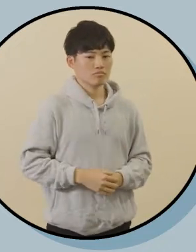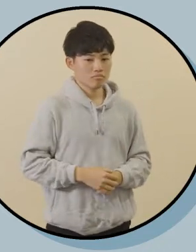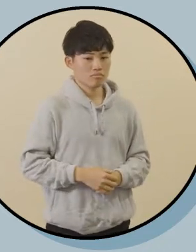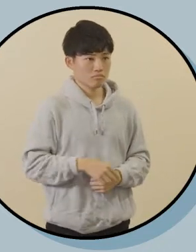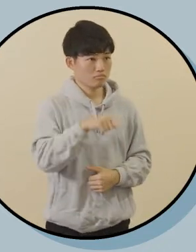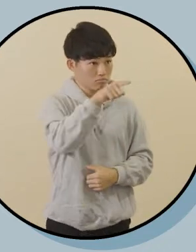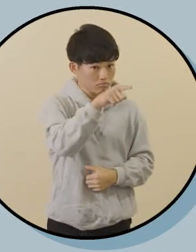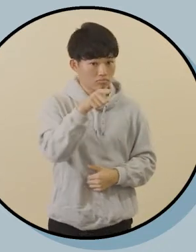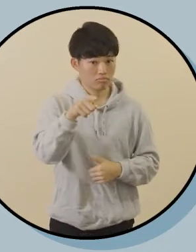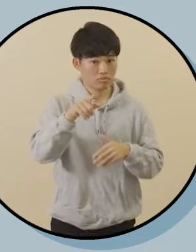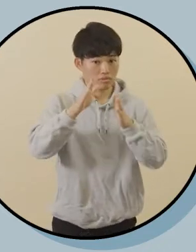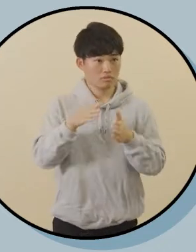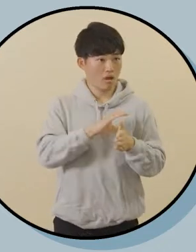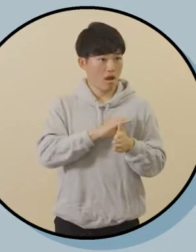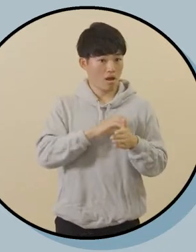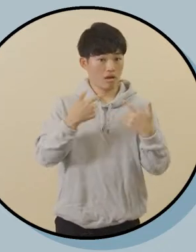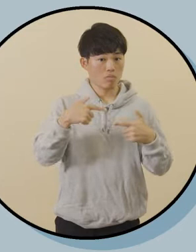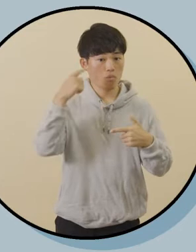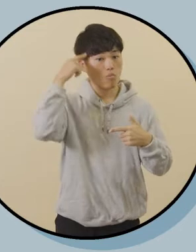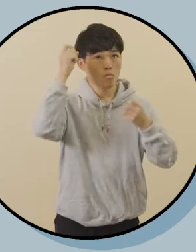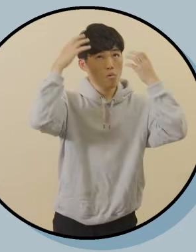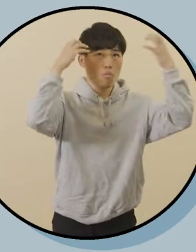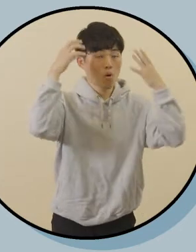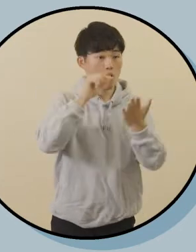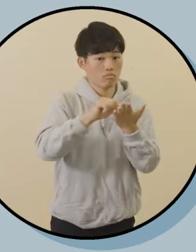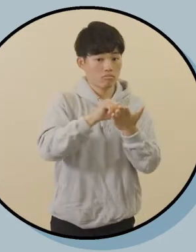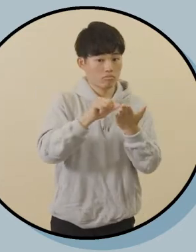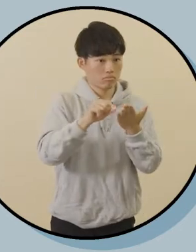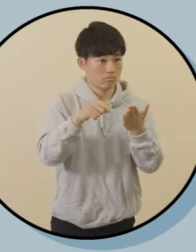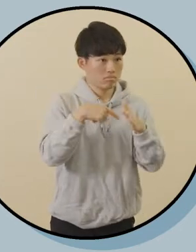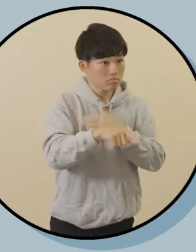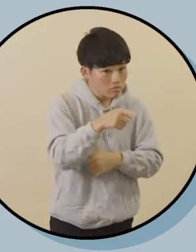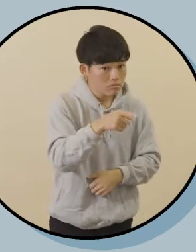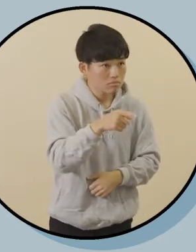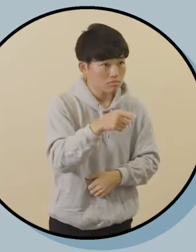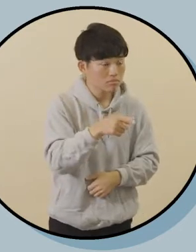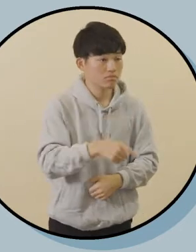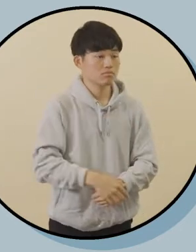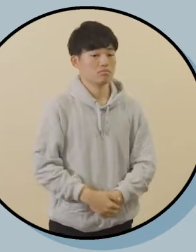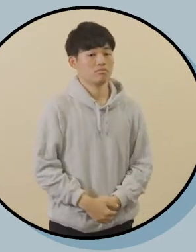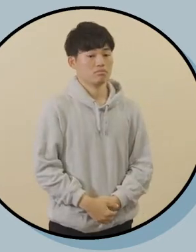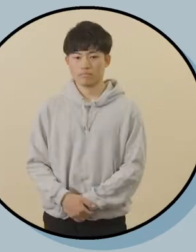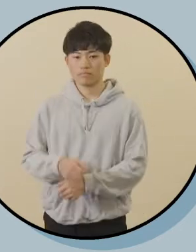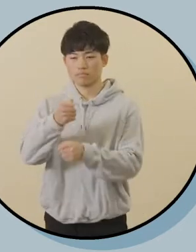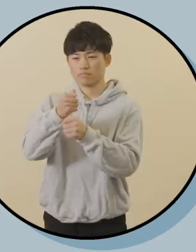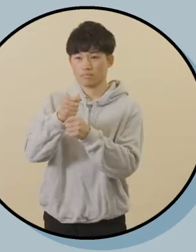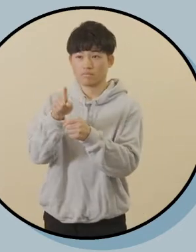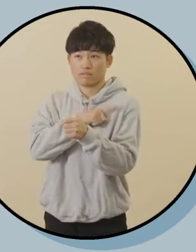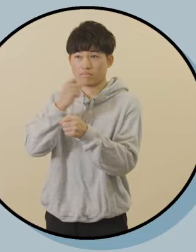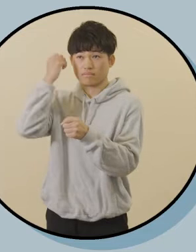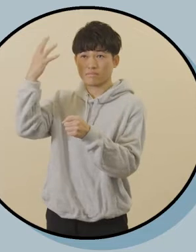ね。このひろくん、このキャラクターとかはもうひょろひょろひょろって毎回書いてる、出てくる感じなのかな。 ベ